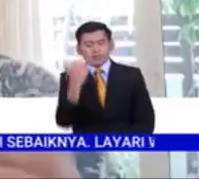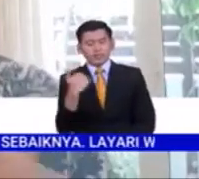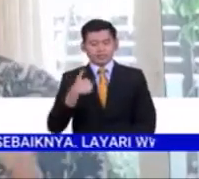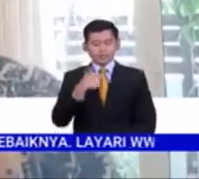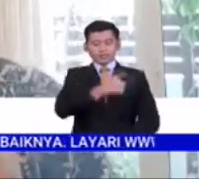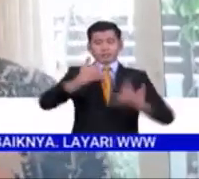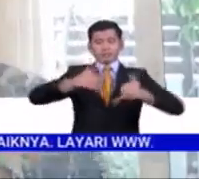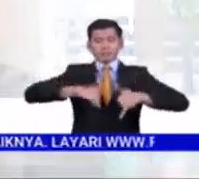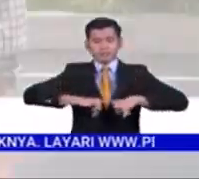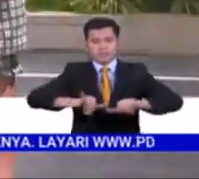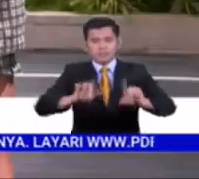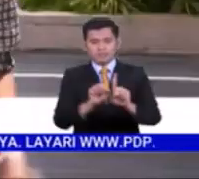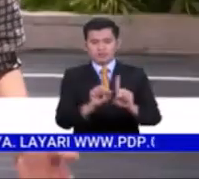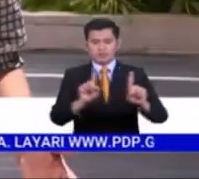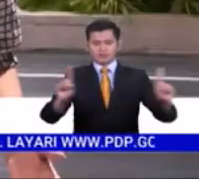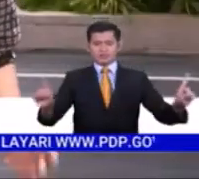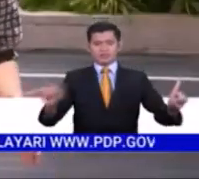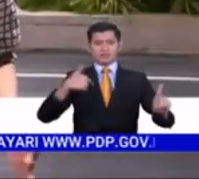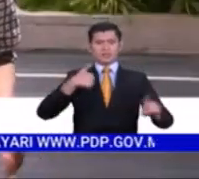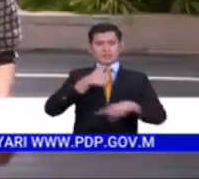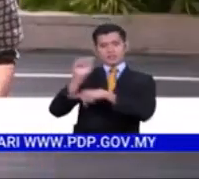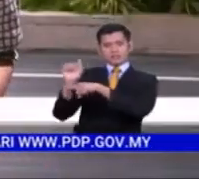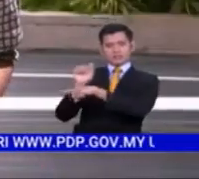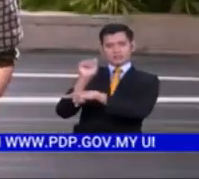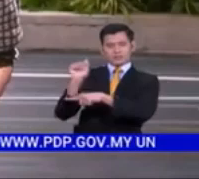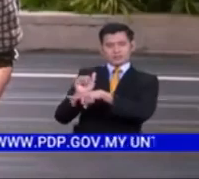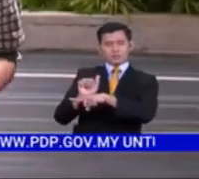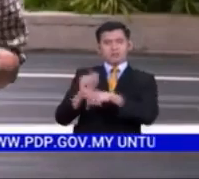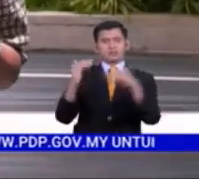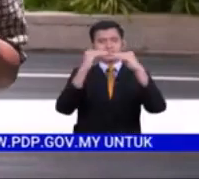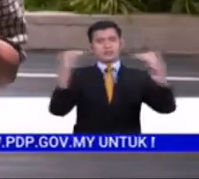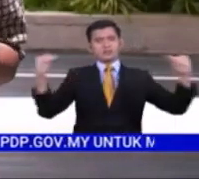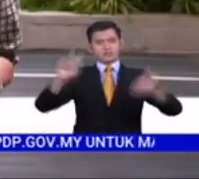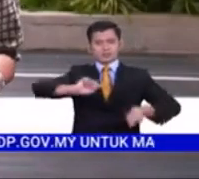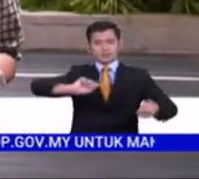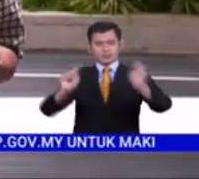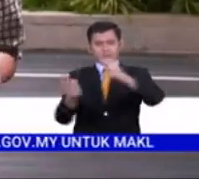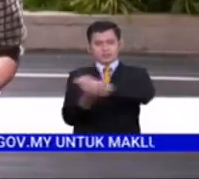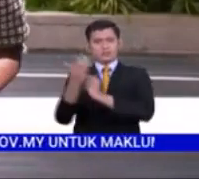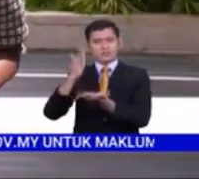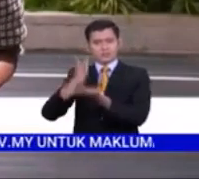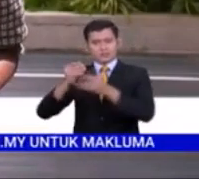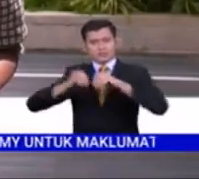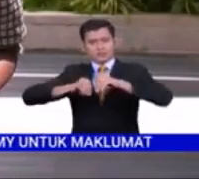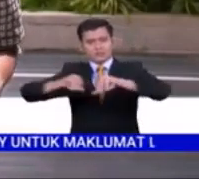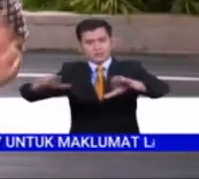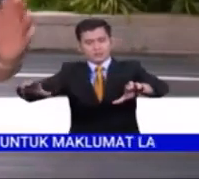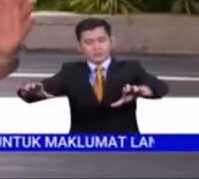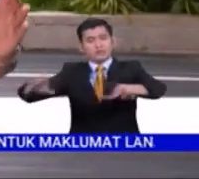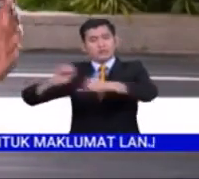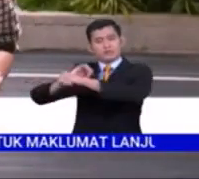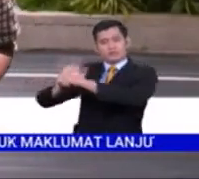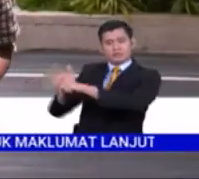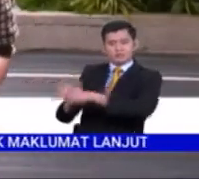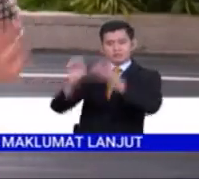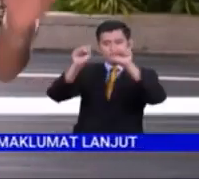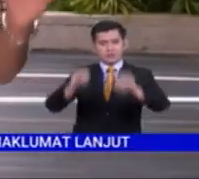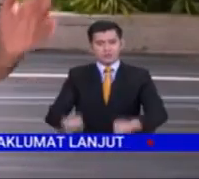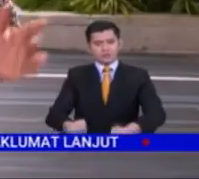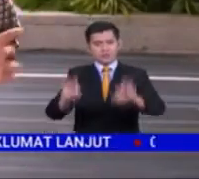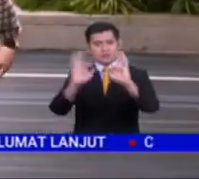masih mengamalkannya. Fasa peralihan ke endemik ini adalah strategi keluar untuk membolehkan keluarga